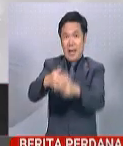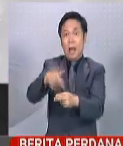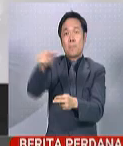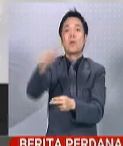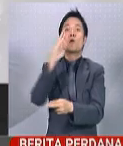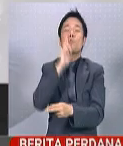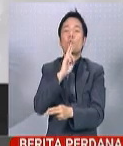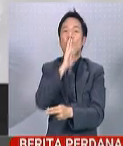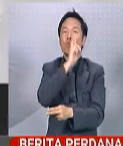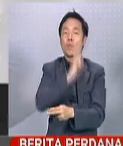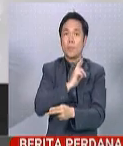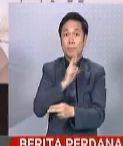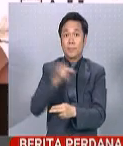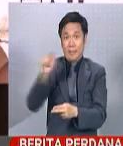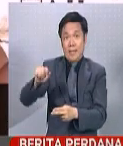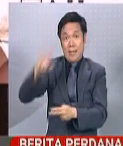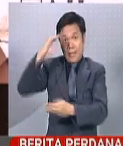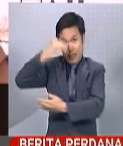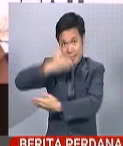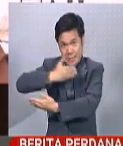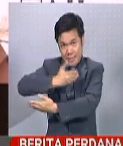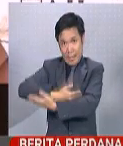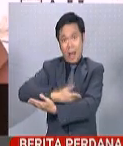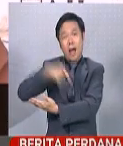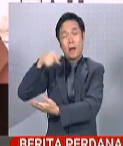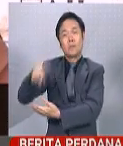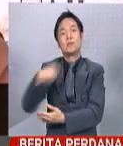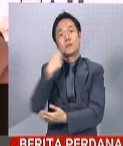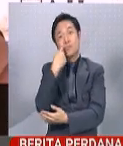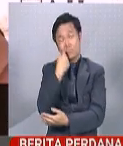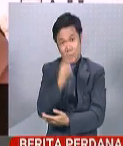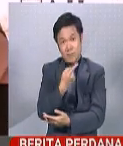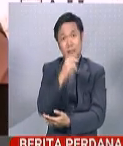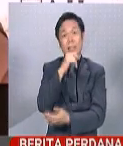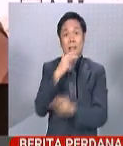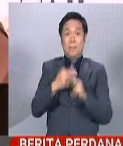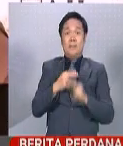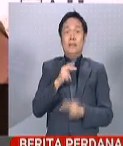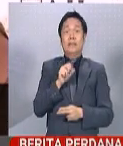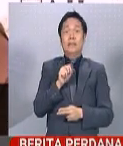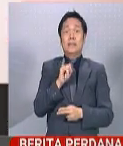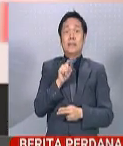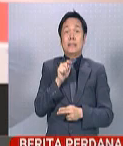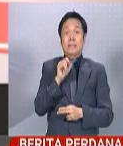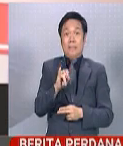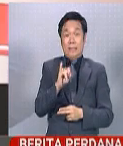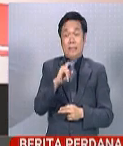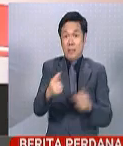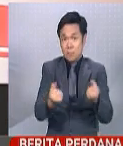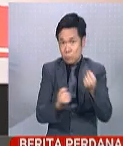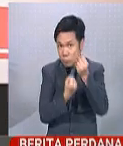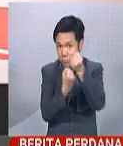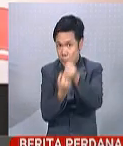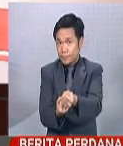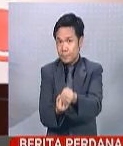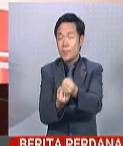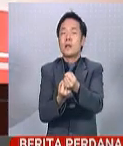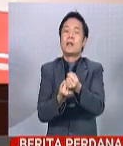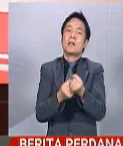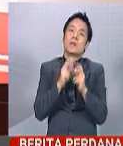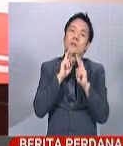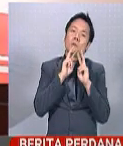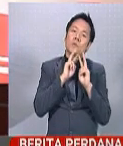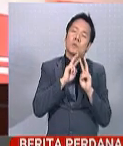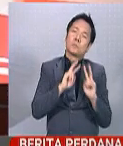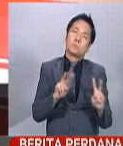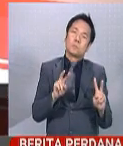berkenaan. Menurut anak kepada pemilik restoran itu, Siti Aisyah Saleh, bantuan yang diumumkan kerajaan memberi kelegaan